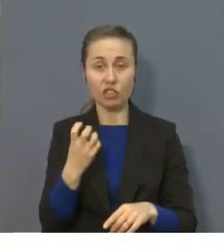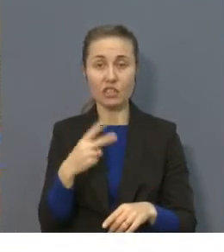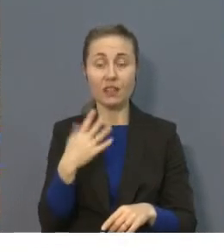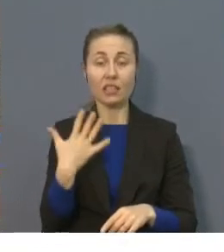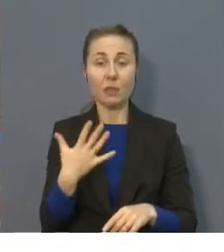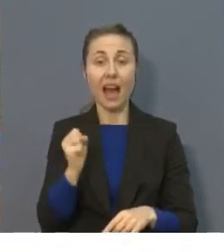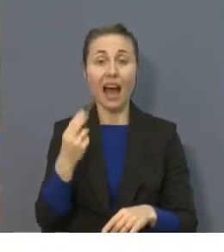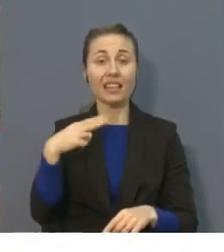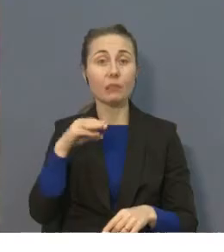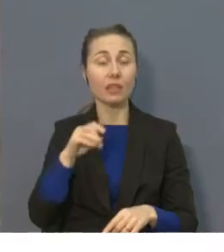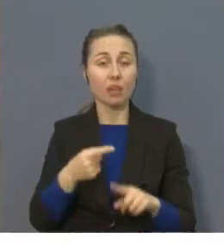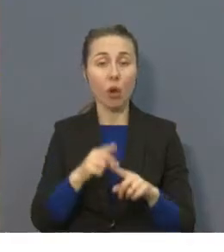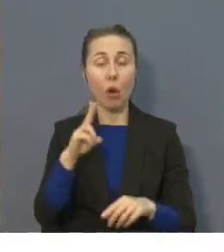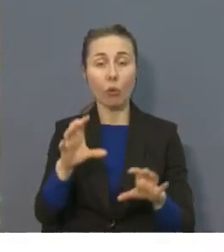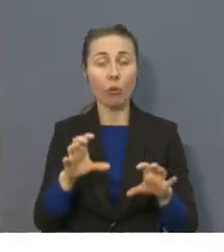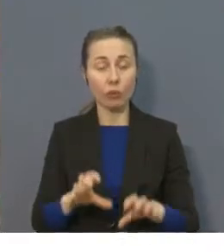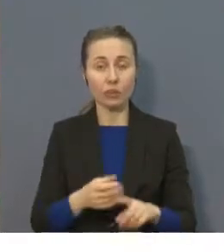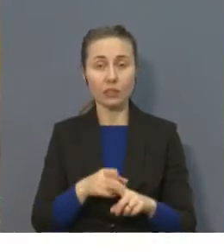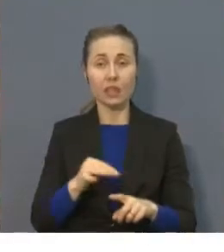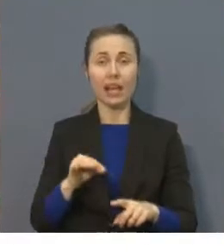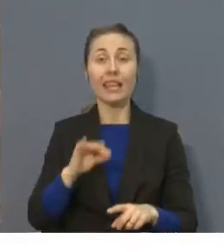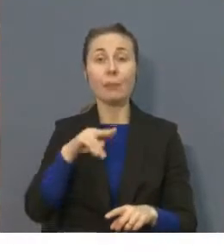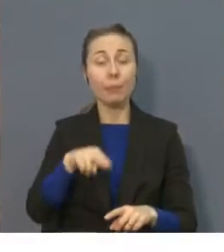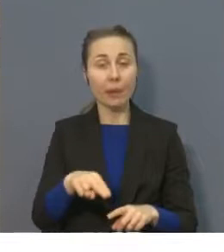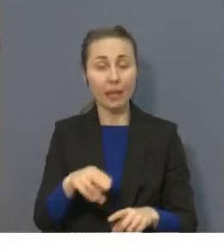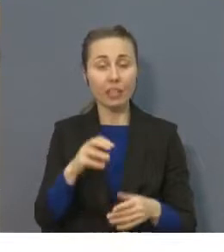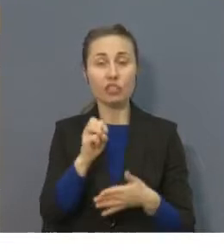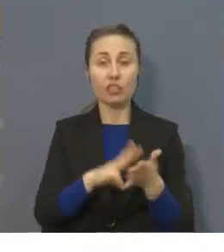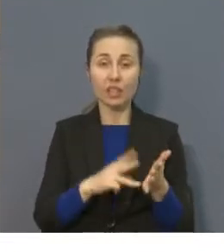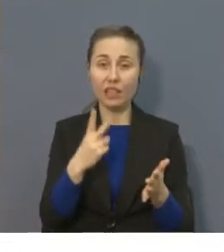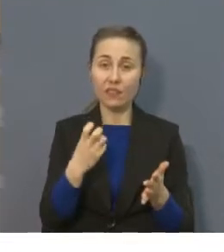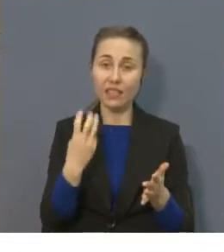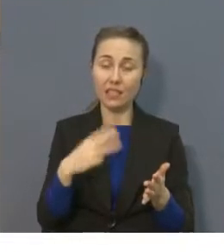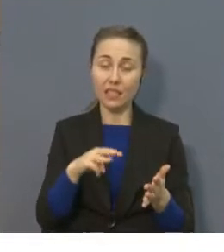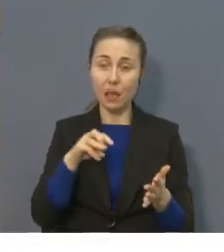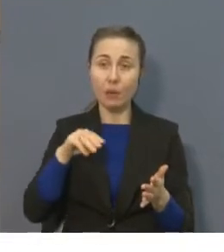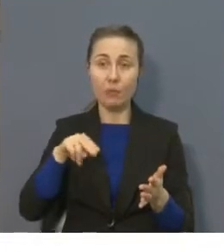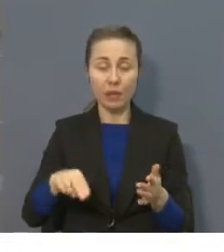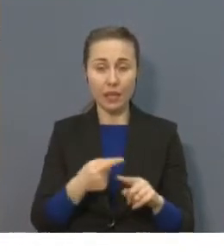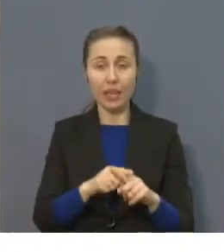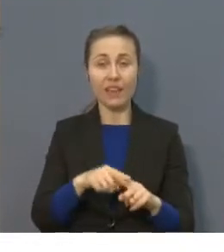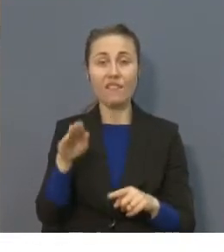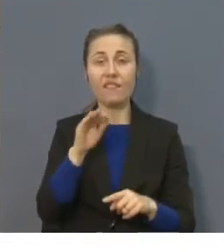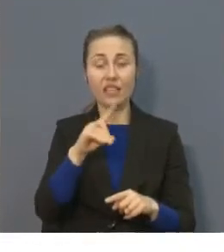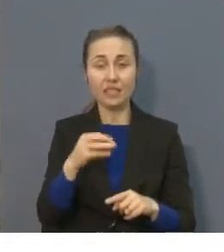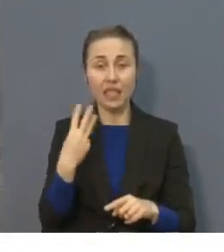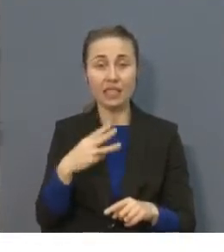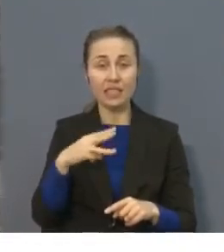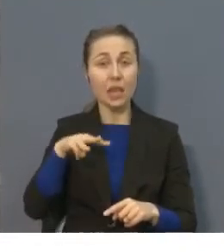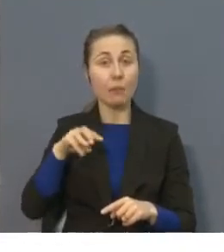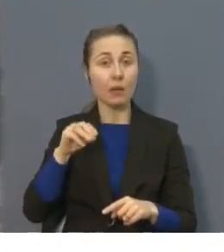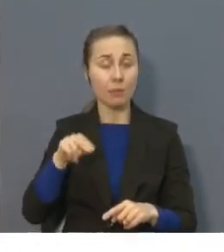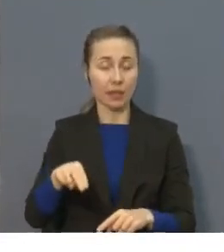әкімшілік кодекстің 425-ші бабы бойынша жауапқа тартылады. Жеке кәсіпкерлер үшін айыппұл 230 айлық есеп